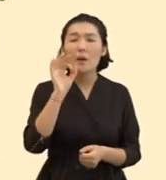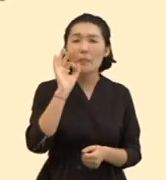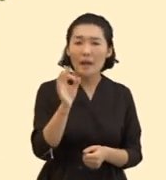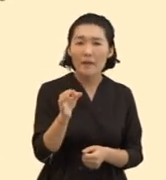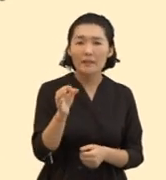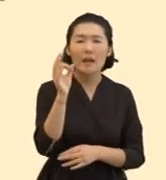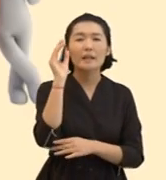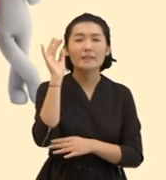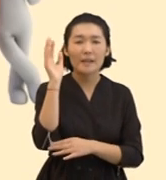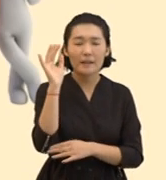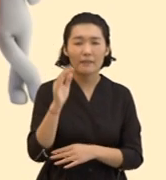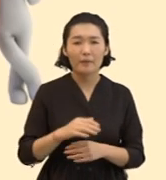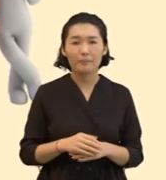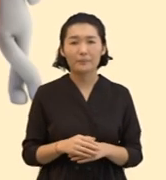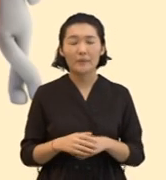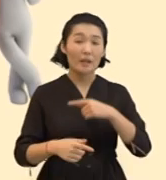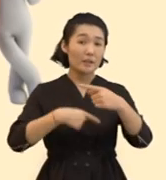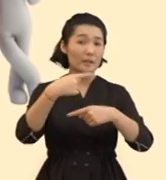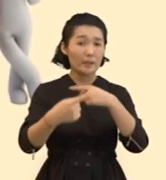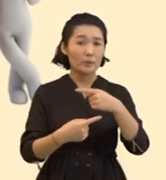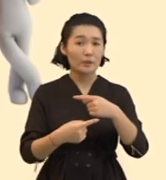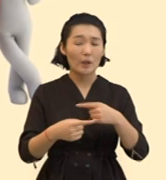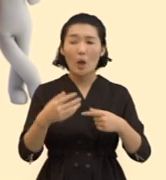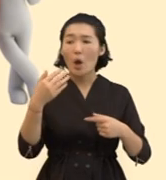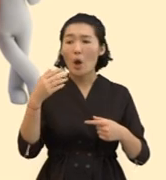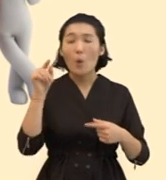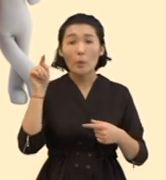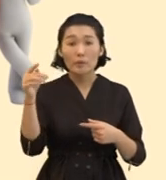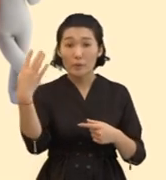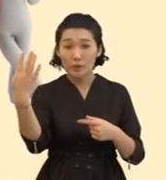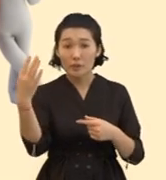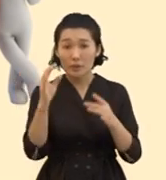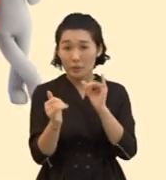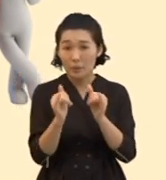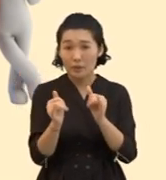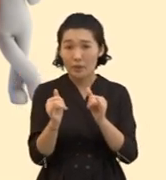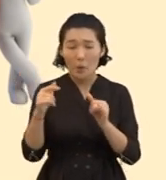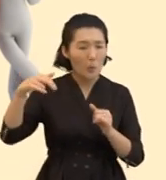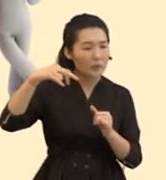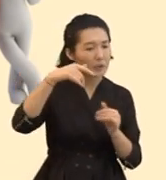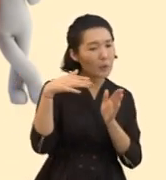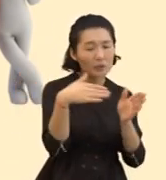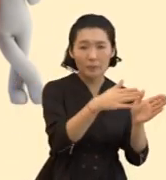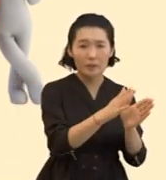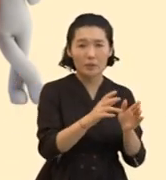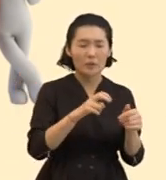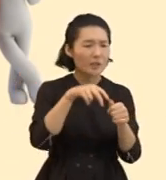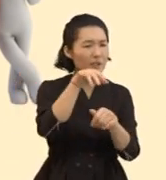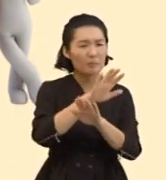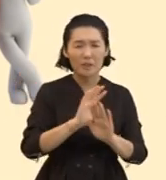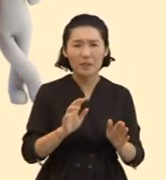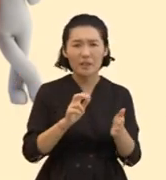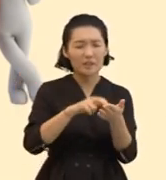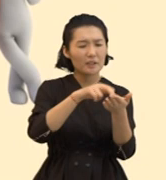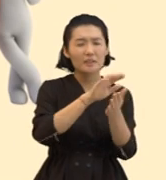еще слушаем у него четыре ножки он не ходит по дорожке он не прыгает не скачет не